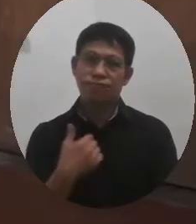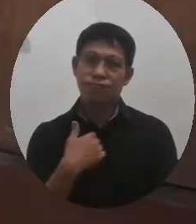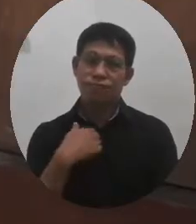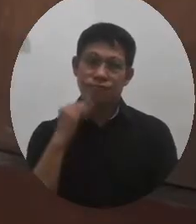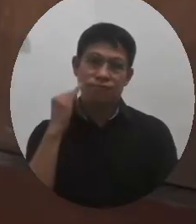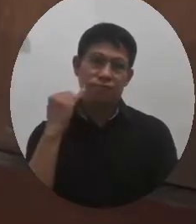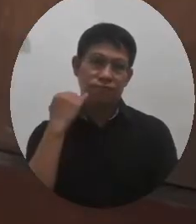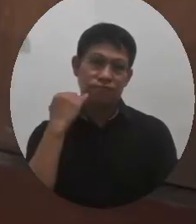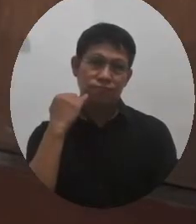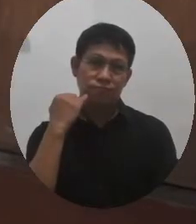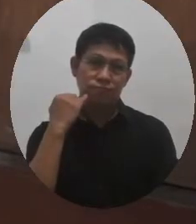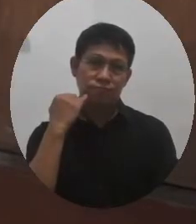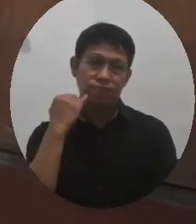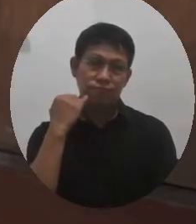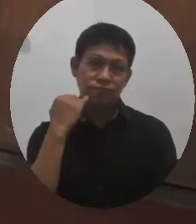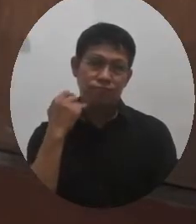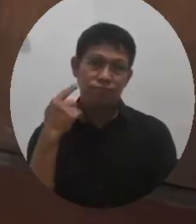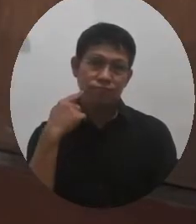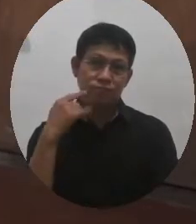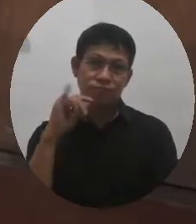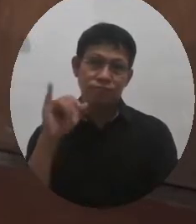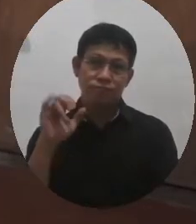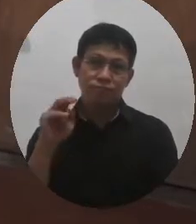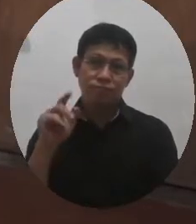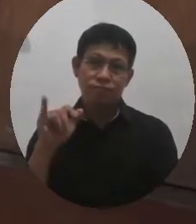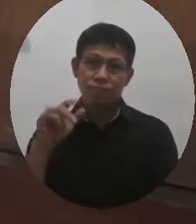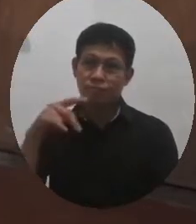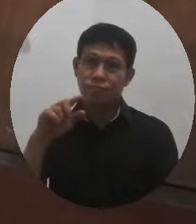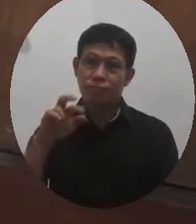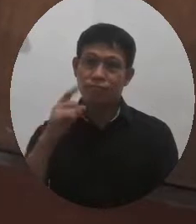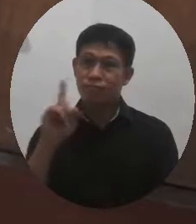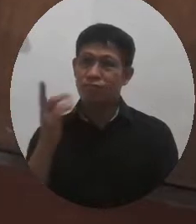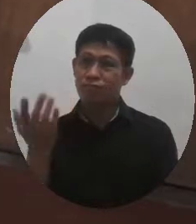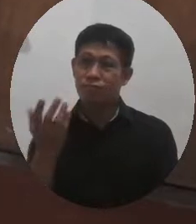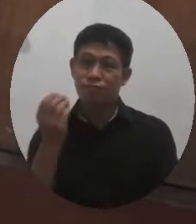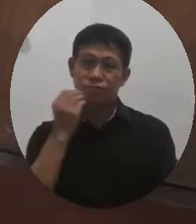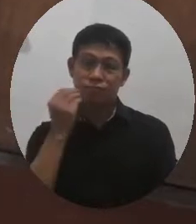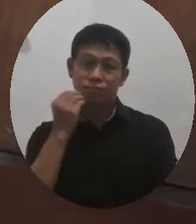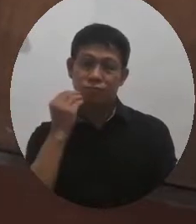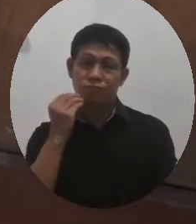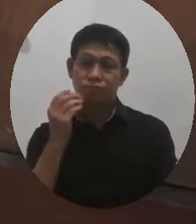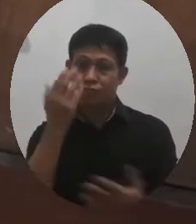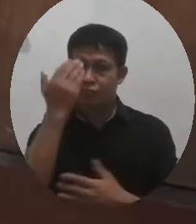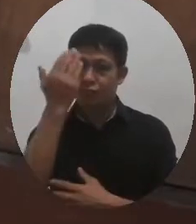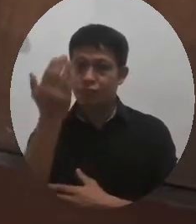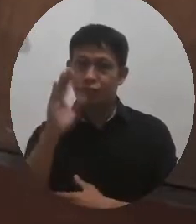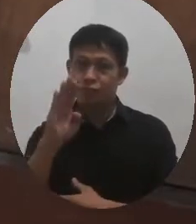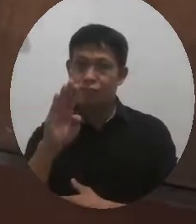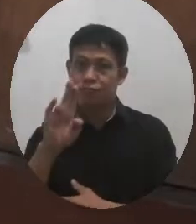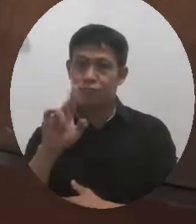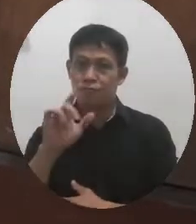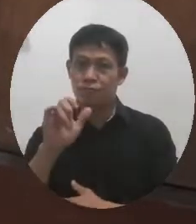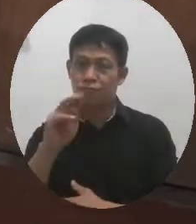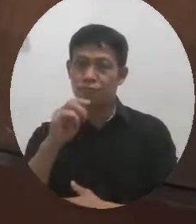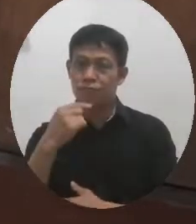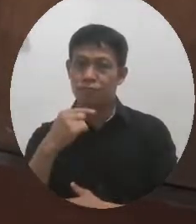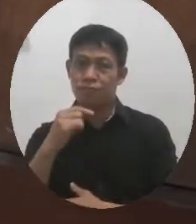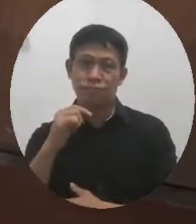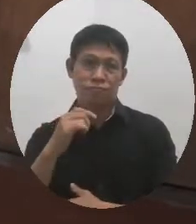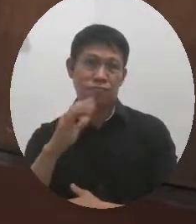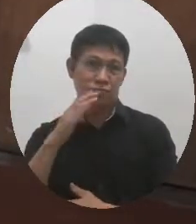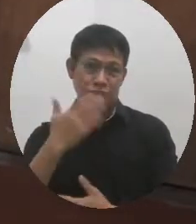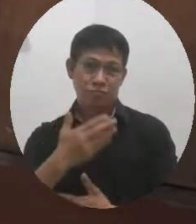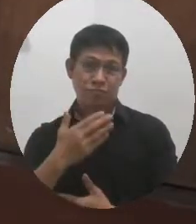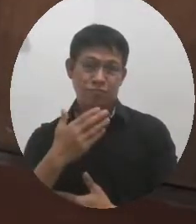Ako po si Jennery Pearl Paras, nakatira sa San Jose del Monte, Bulacan. Ang aking anak ay si John Rafael